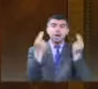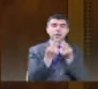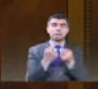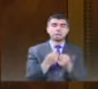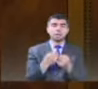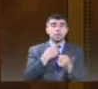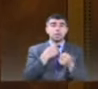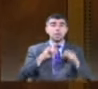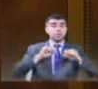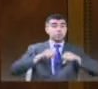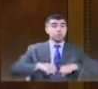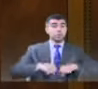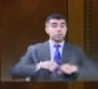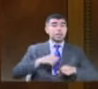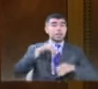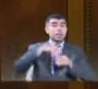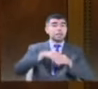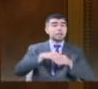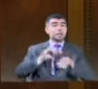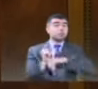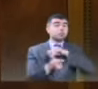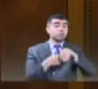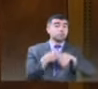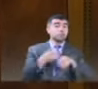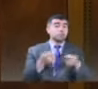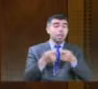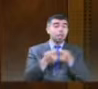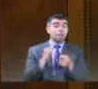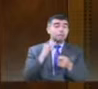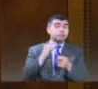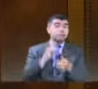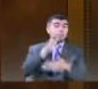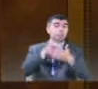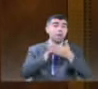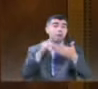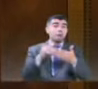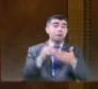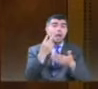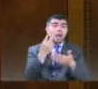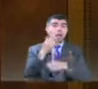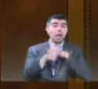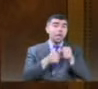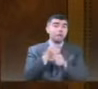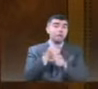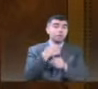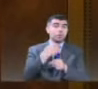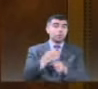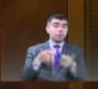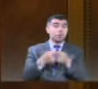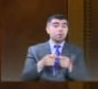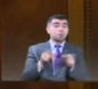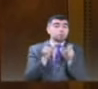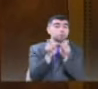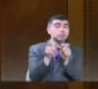وإذ نتمم كفريق حركي إنجاز برنامج التعاون المذكور والذي سيتم في غضون سنتين، نريد من الحكومة الوقوف على